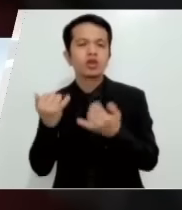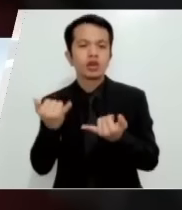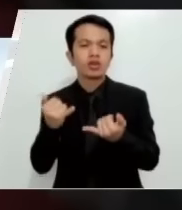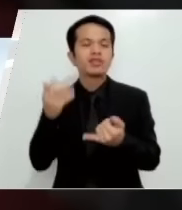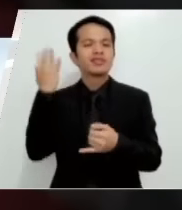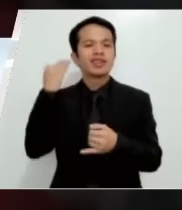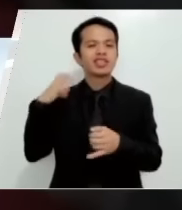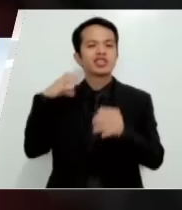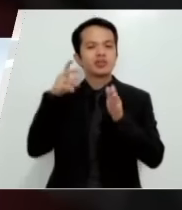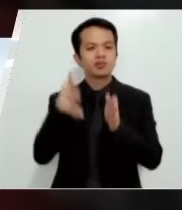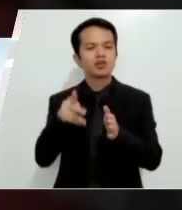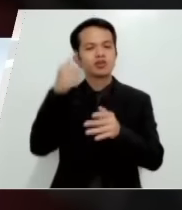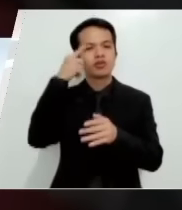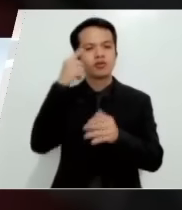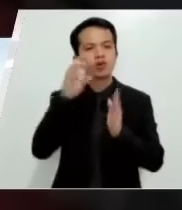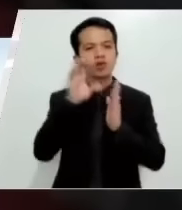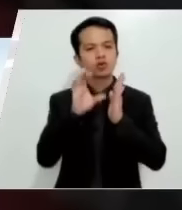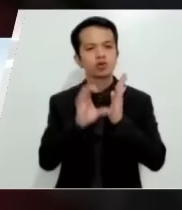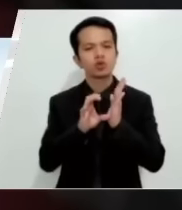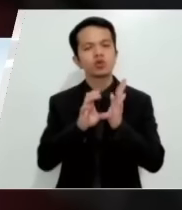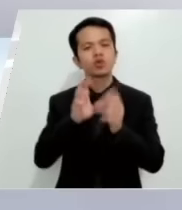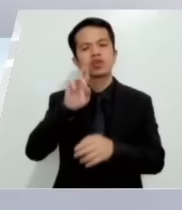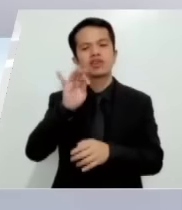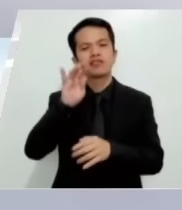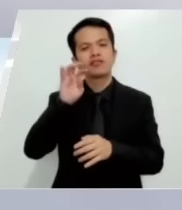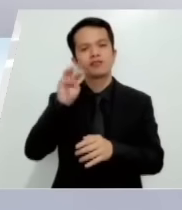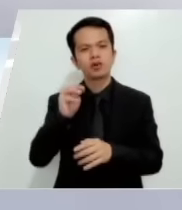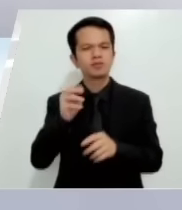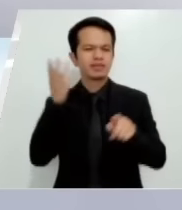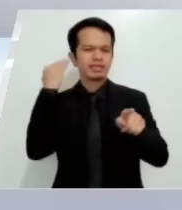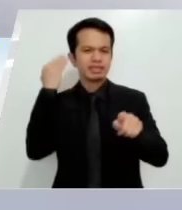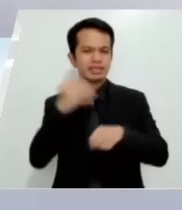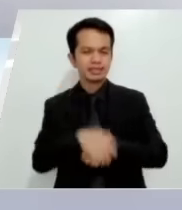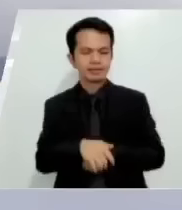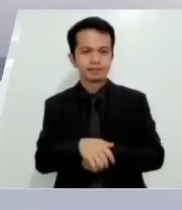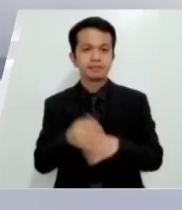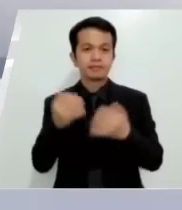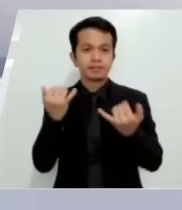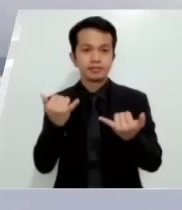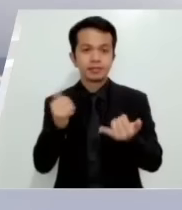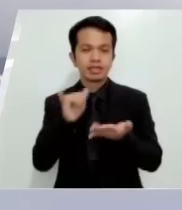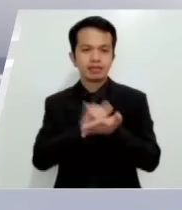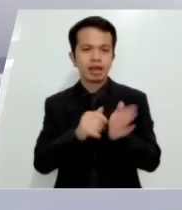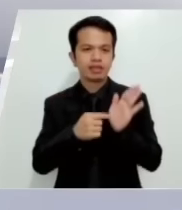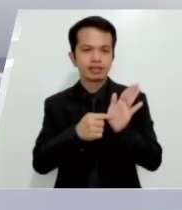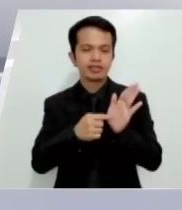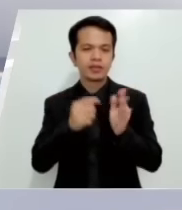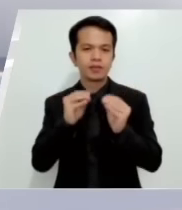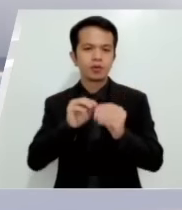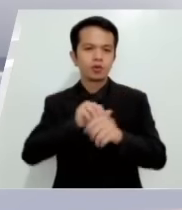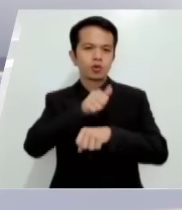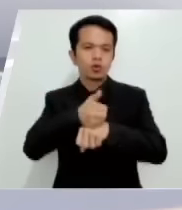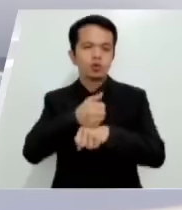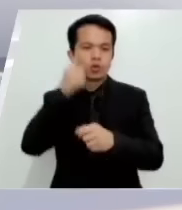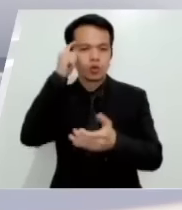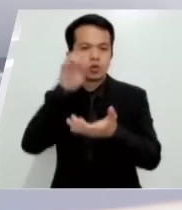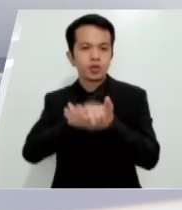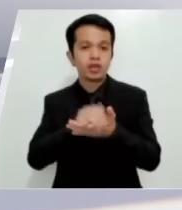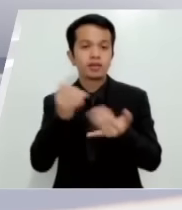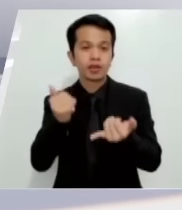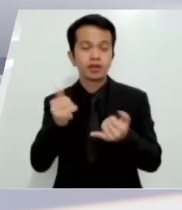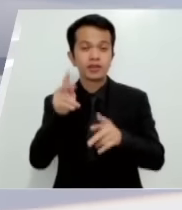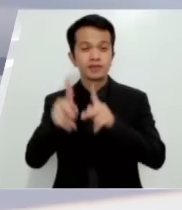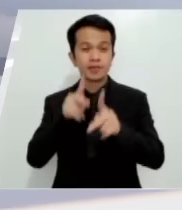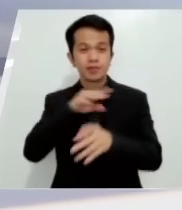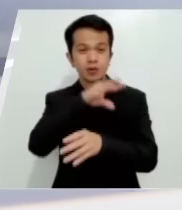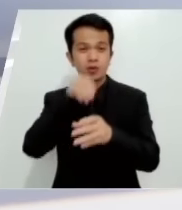on Constitutional Reform nung kongresista siya. Ito raw ang nagpapatibay ng kanyang paniwala na ang People's Initiative ay